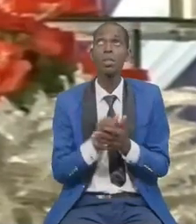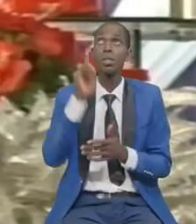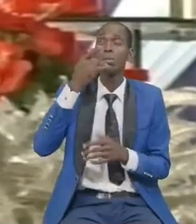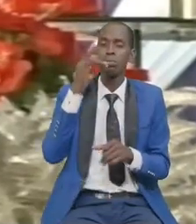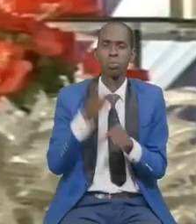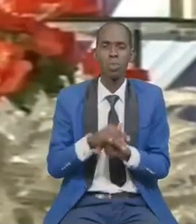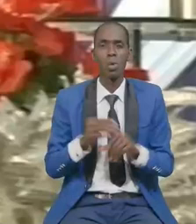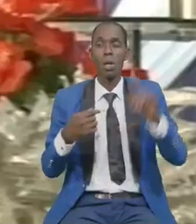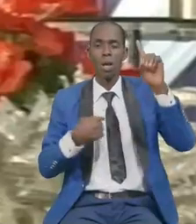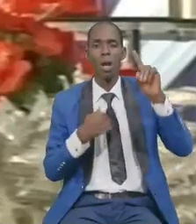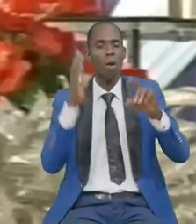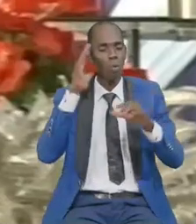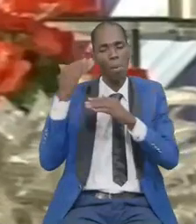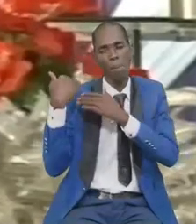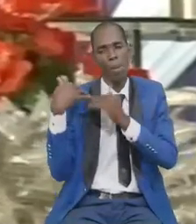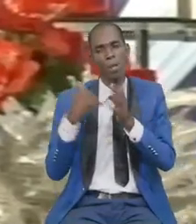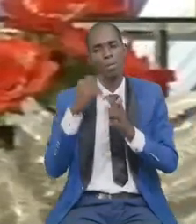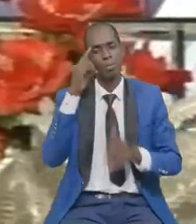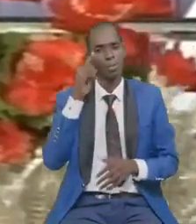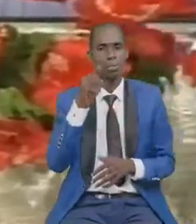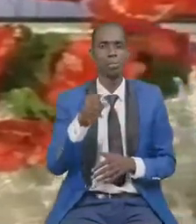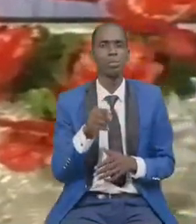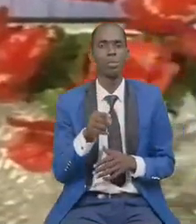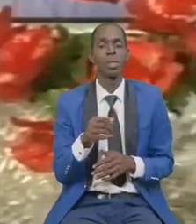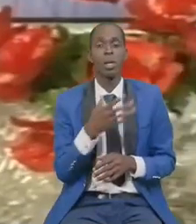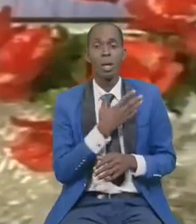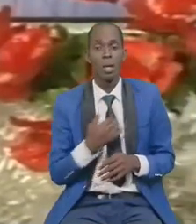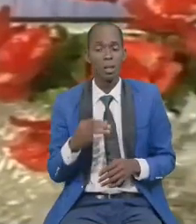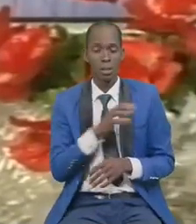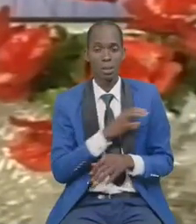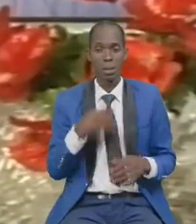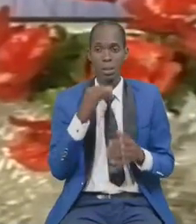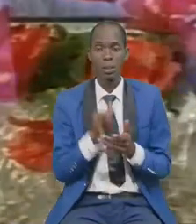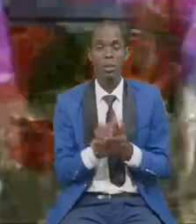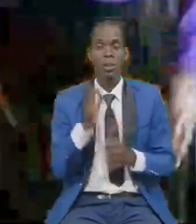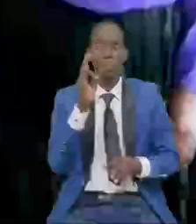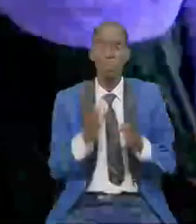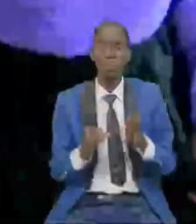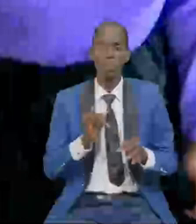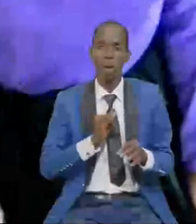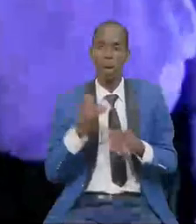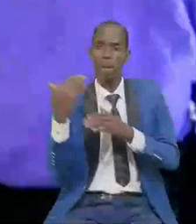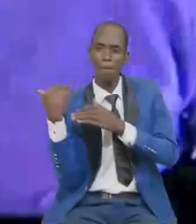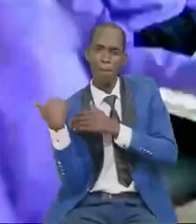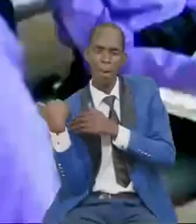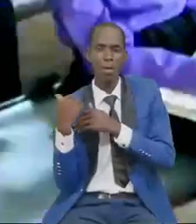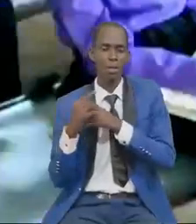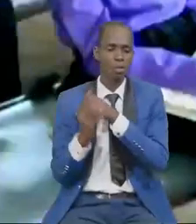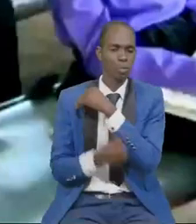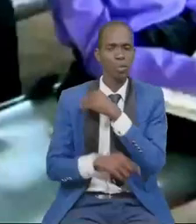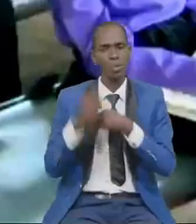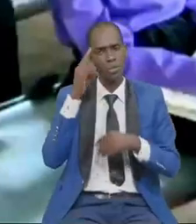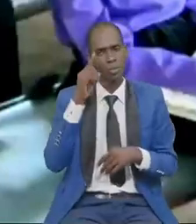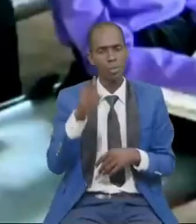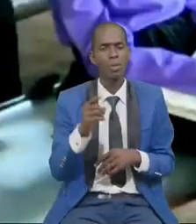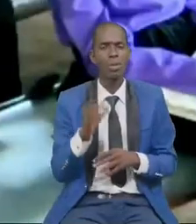dit, si j'ai porté un grand châtiment pour toi, si j'ai porté une éternité